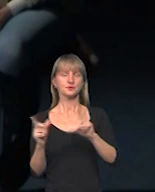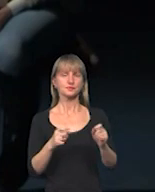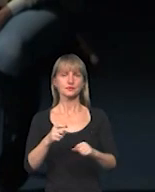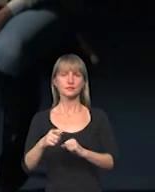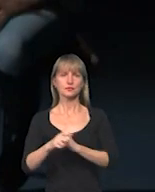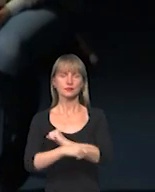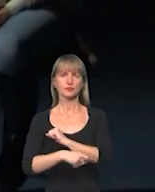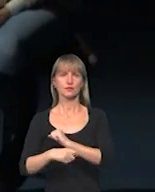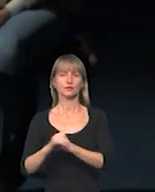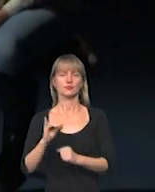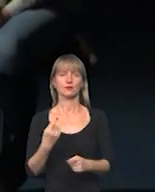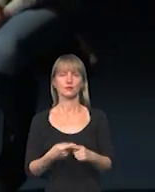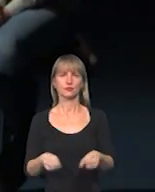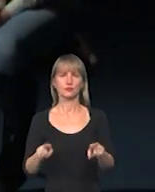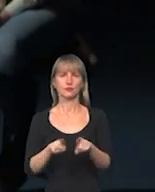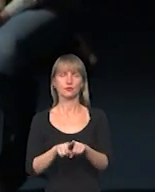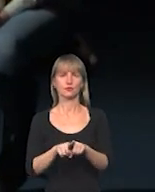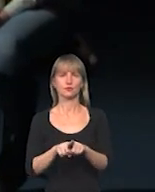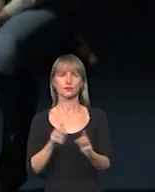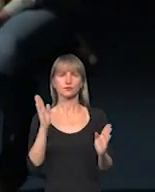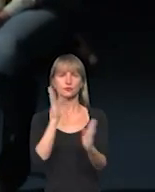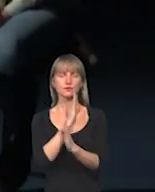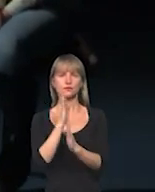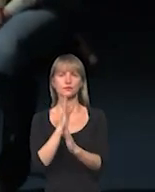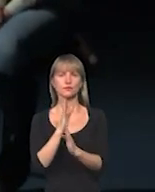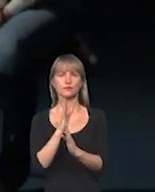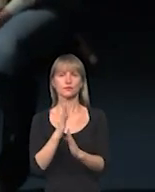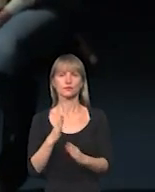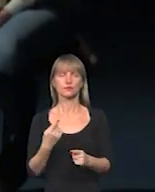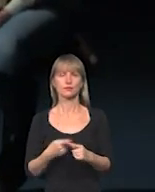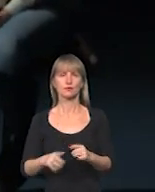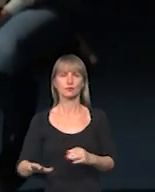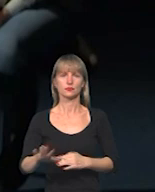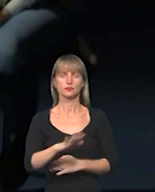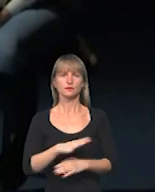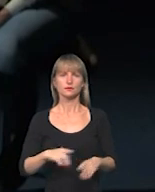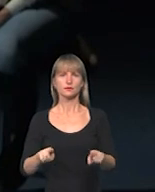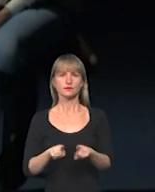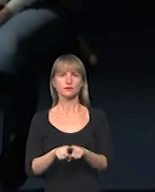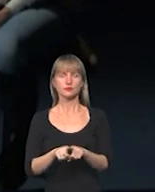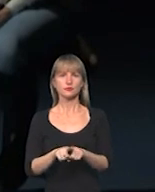Ну, це така також атмосферна по-своєму для нас була зона, така